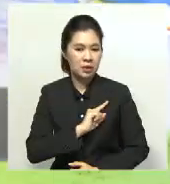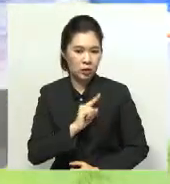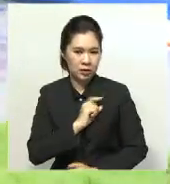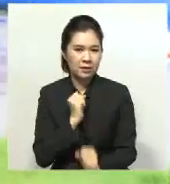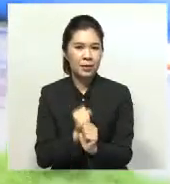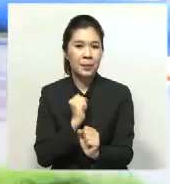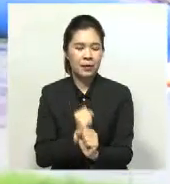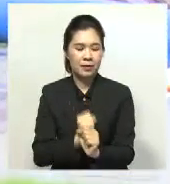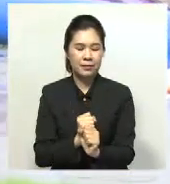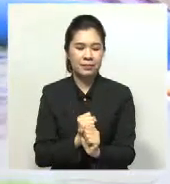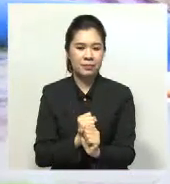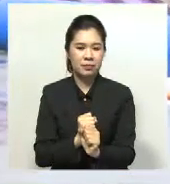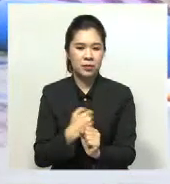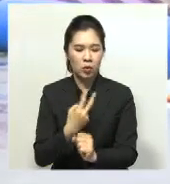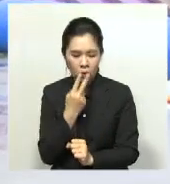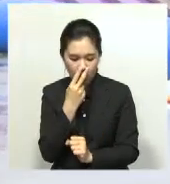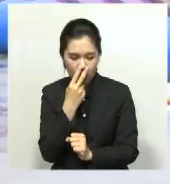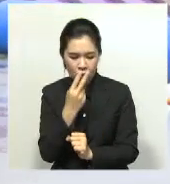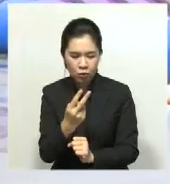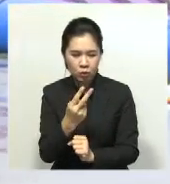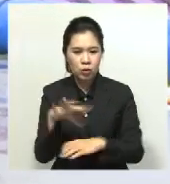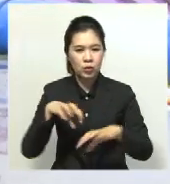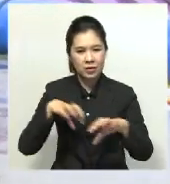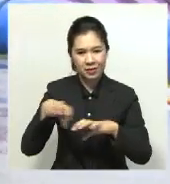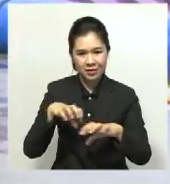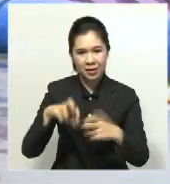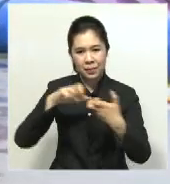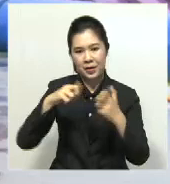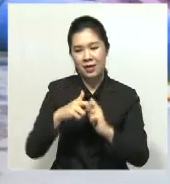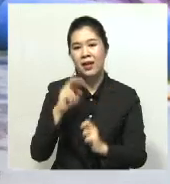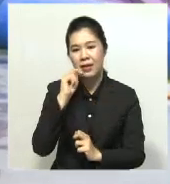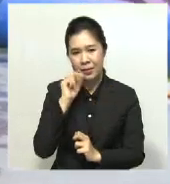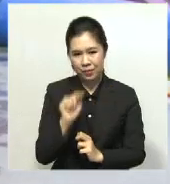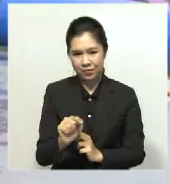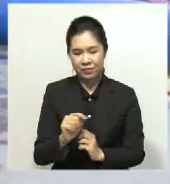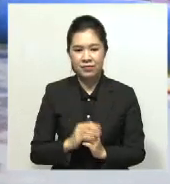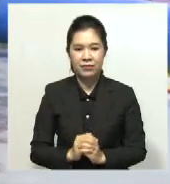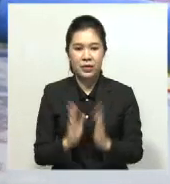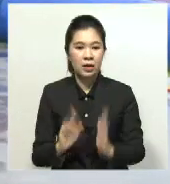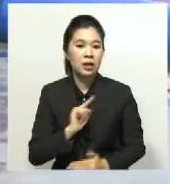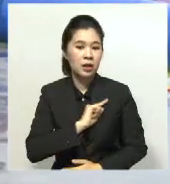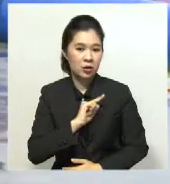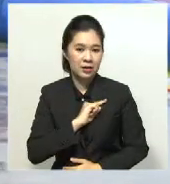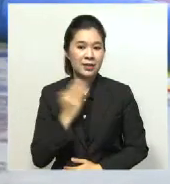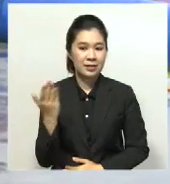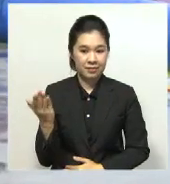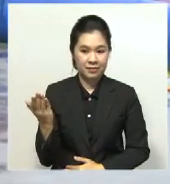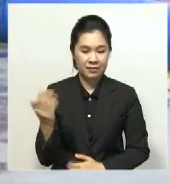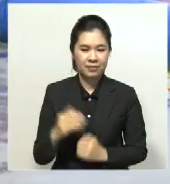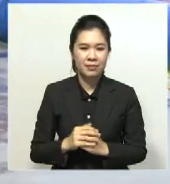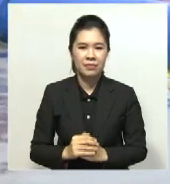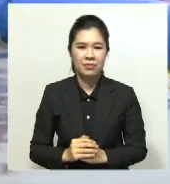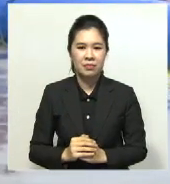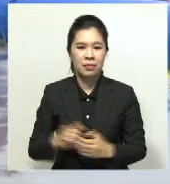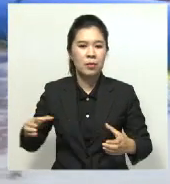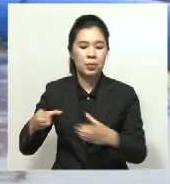หน่วยงานนะคะก็ยังคงเฝ้าติดตามสถานการณ์น้ำอยู่อย่างต่อเนื่องนะคะเจ้าหน้าที่ที่อยู่ตรงนี้นะคะก็จะเรียกว่า